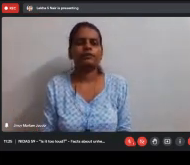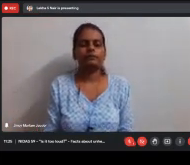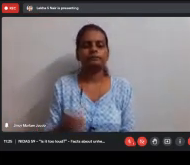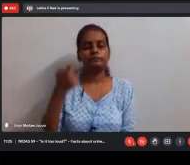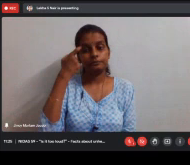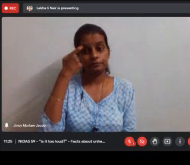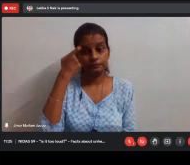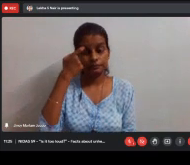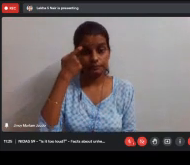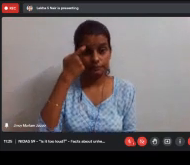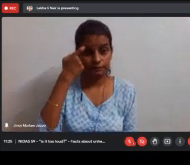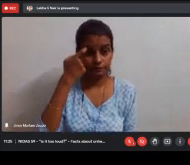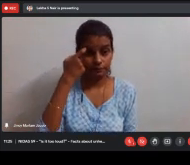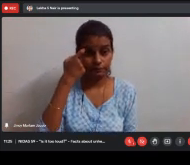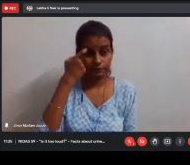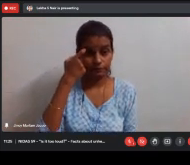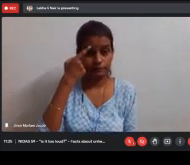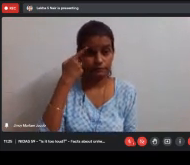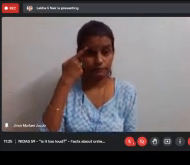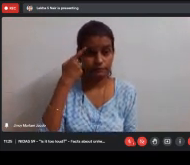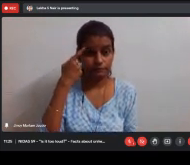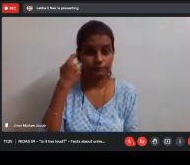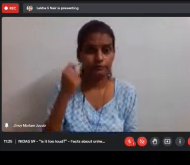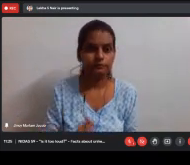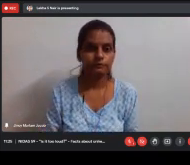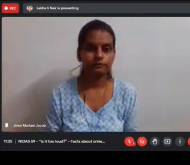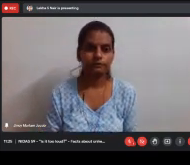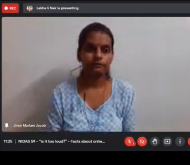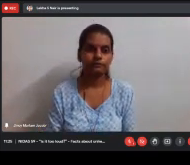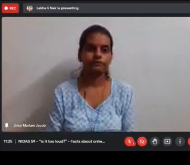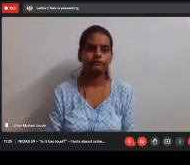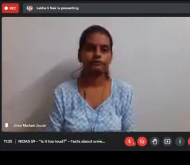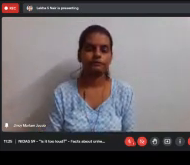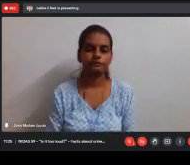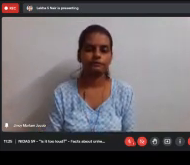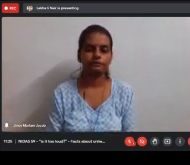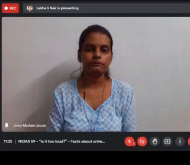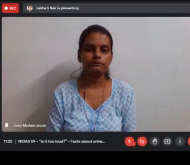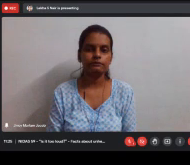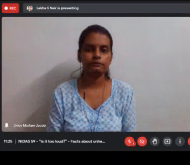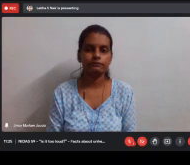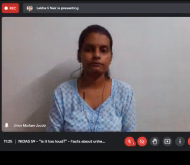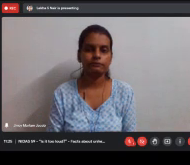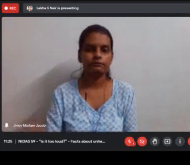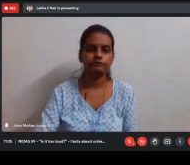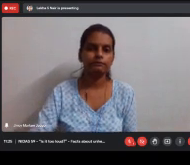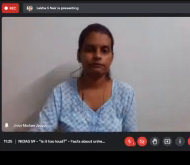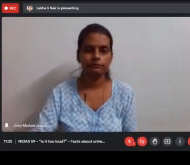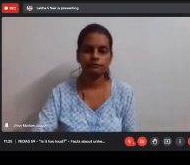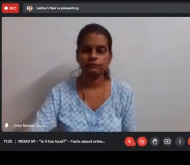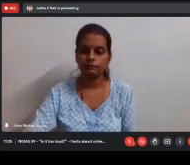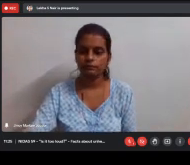പിന്നെ ഇന്റൻസ് മെറ്റബോളിക് ആക്ടിവിറ്റി അറ്റ് സെല്ലുലാർ ലെവൽ എന്നും പറയുന്നു. നമുക്ക് മെക്കാനിക്കൽ ഡിസ്ട്രക്ഷൻ എന്താണെന്ന് ഒരു വീഡിയോ ഡെമോൺസ്ട്രേഷൻ കണ്ടു നോക്കാം.